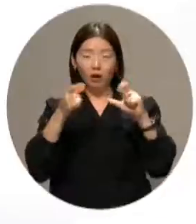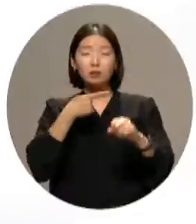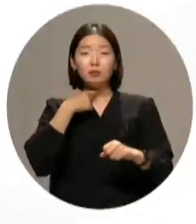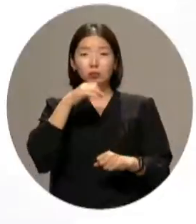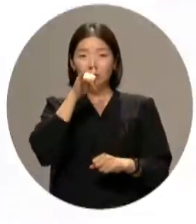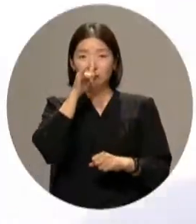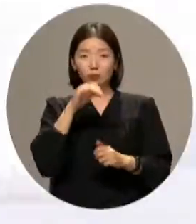있습니다